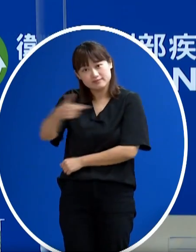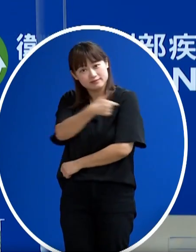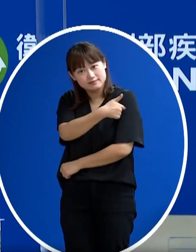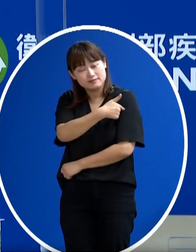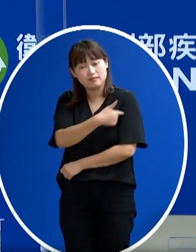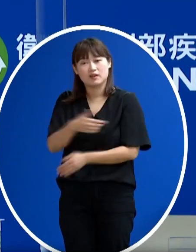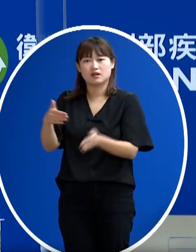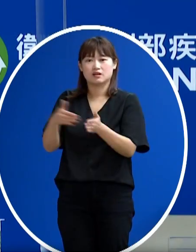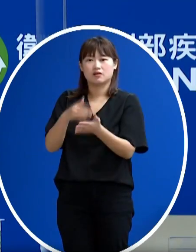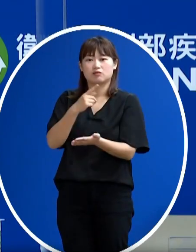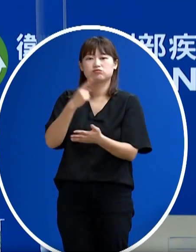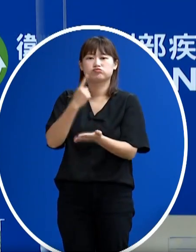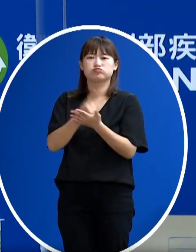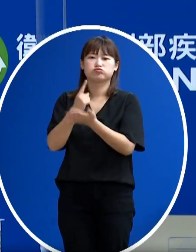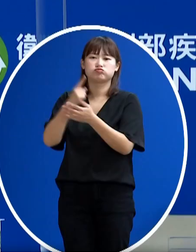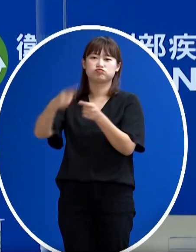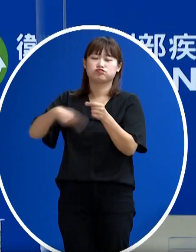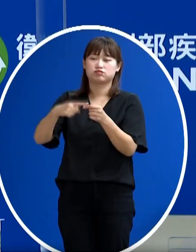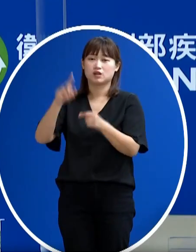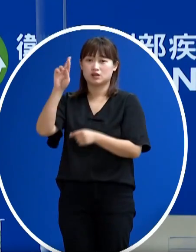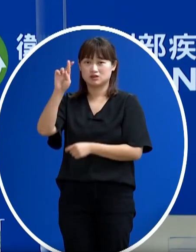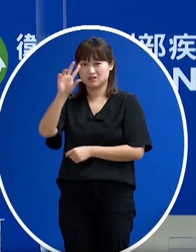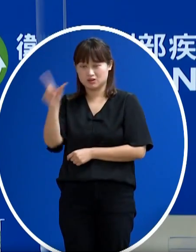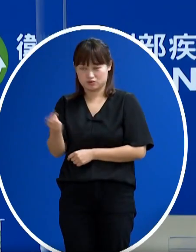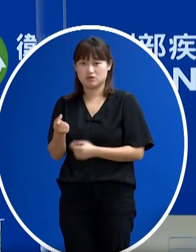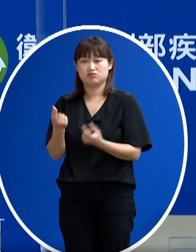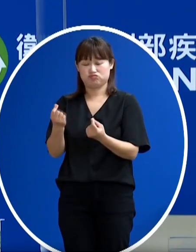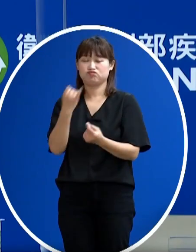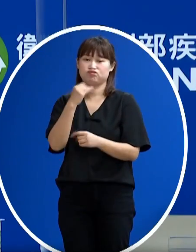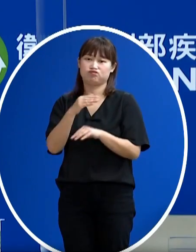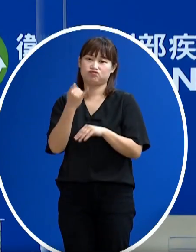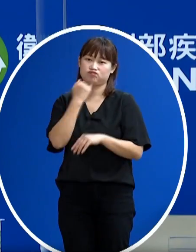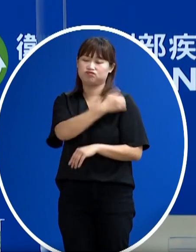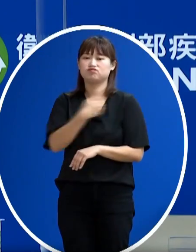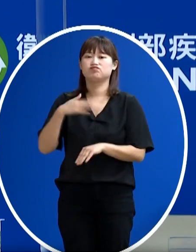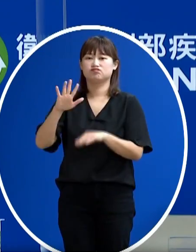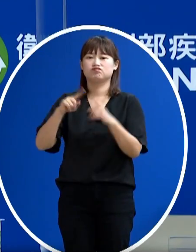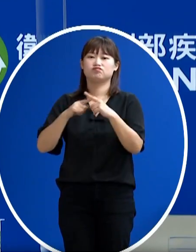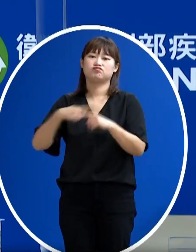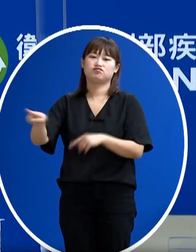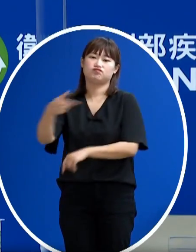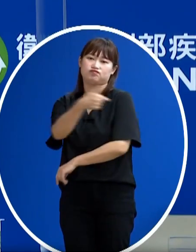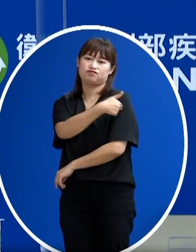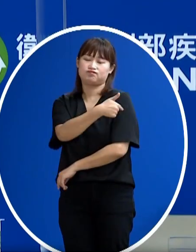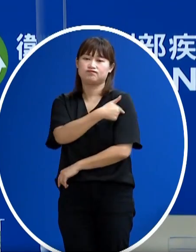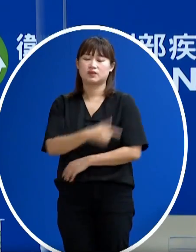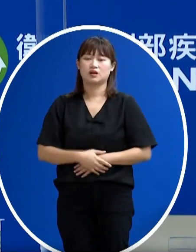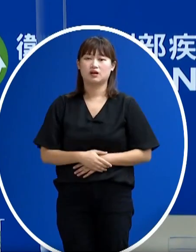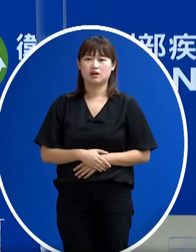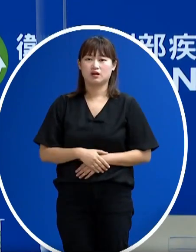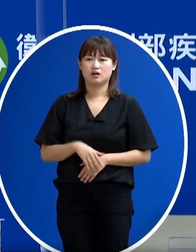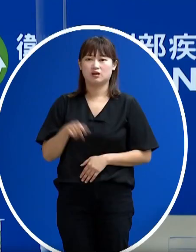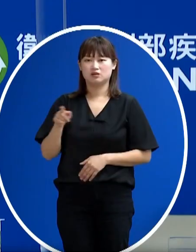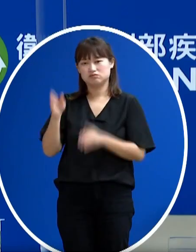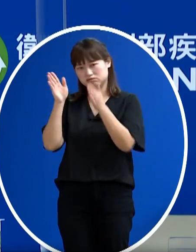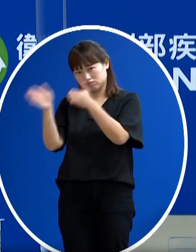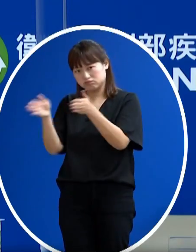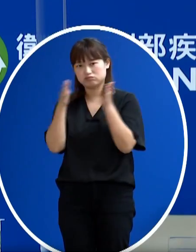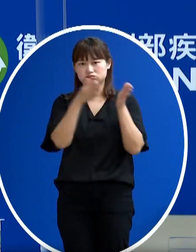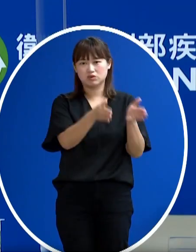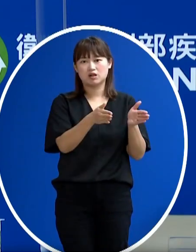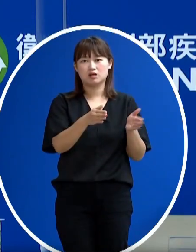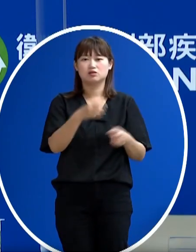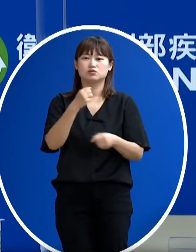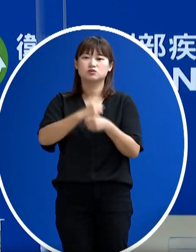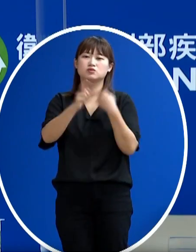的时候有时候也不一定会有人会去打，所以这个应该是说这只是不同的模式的